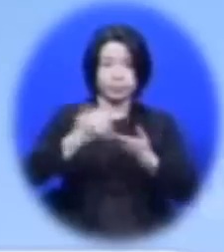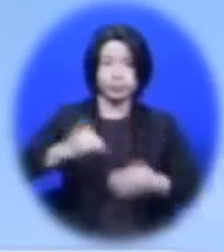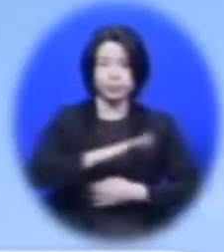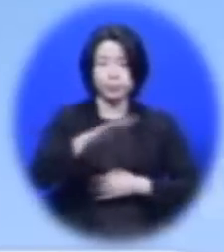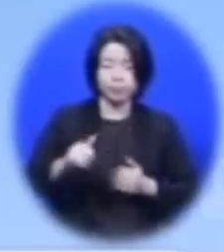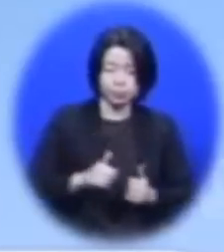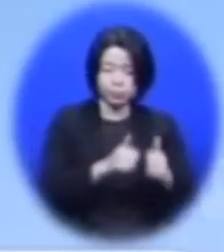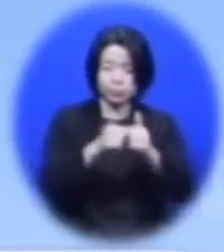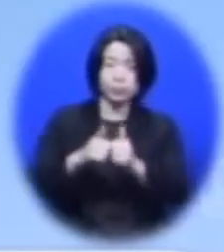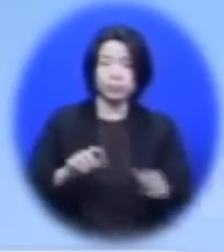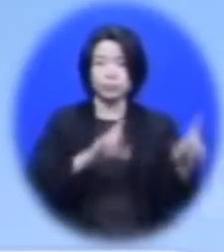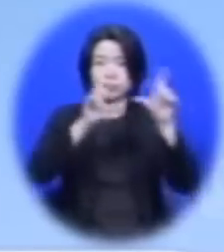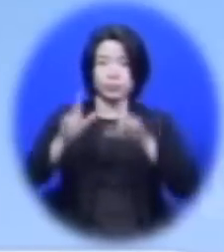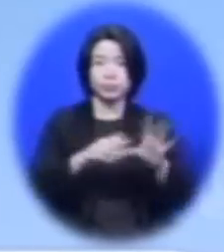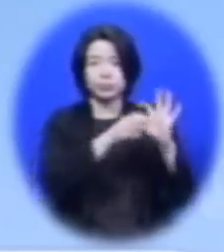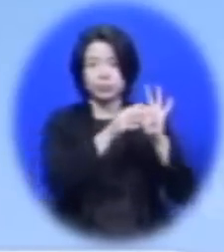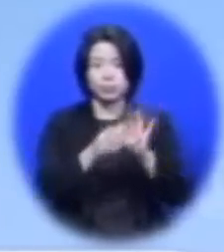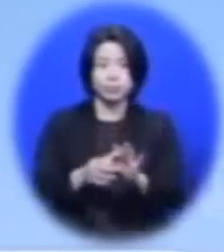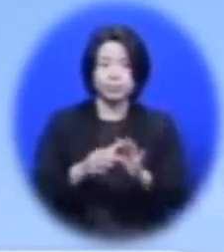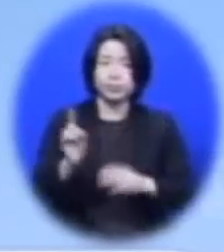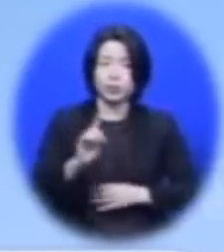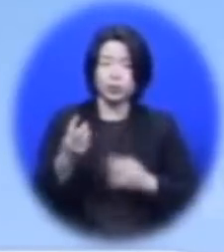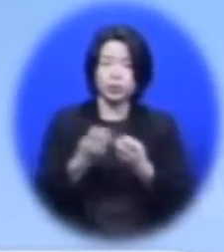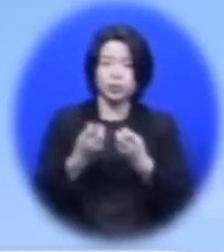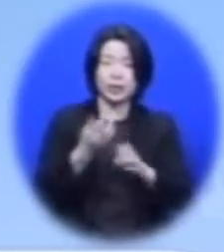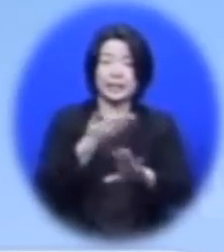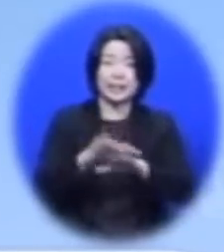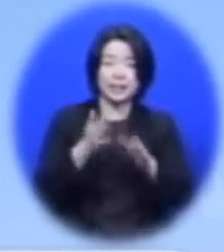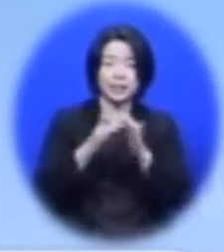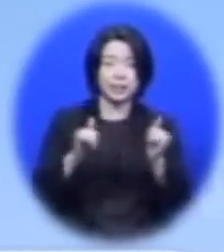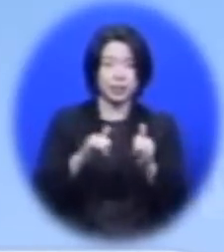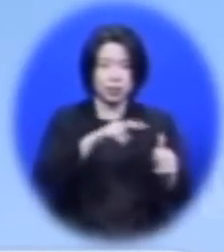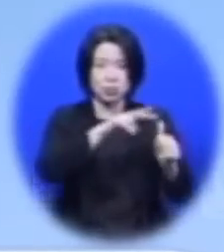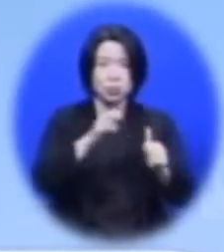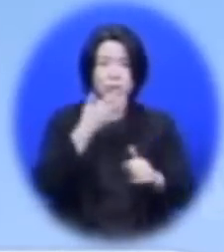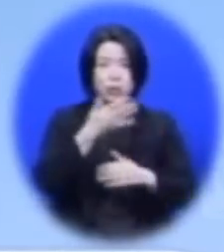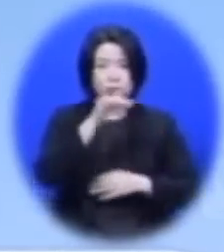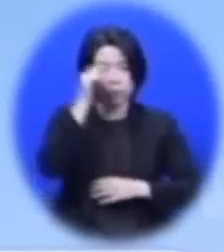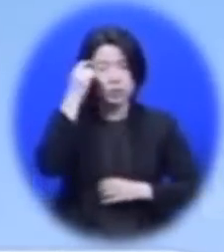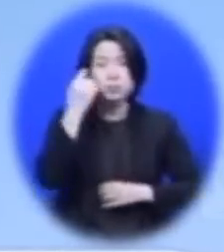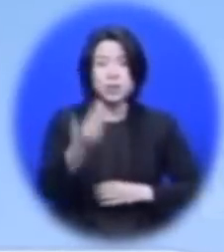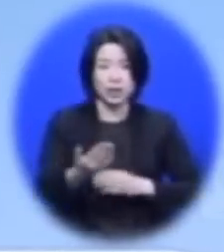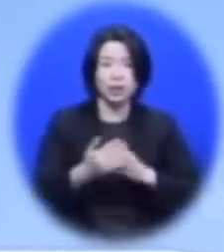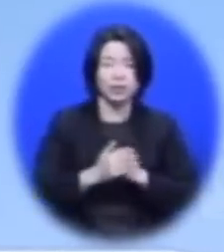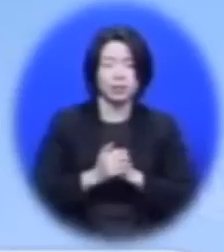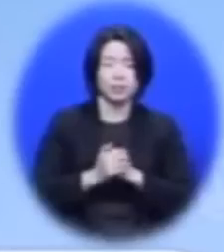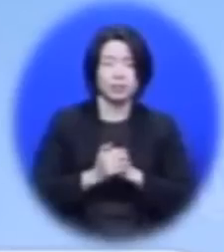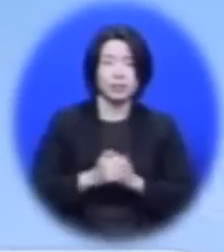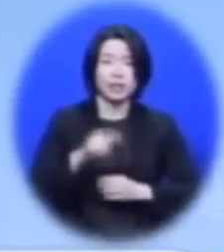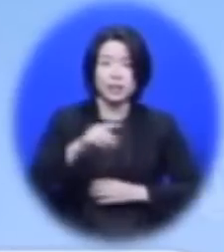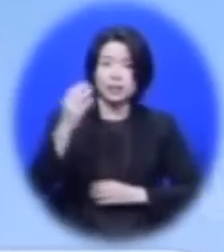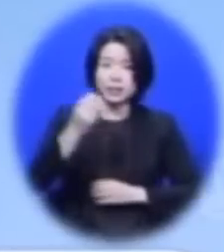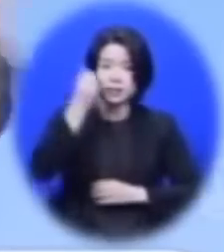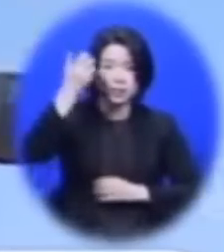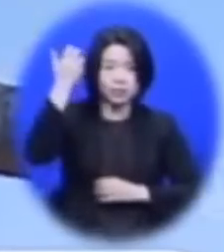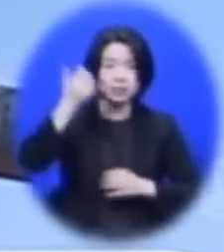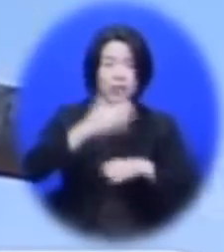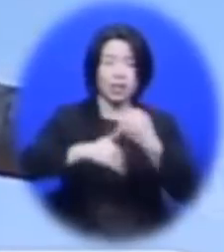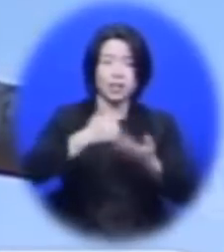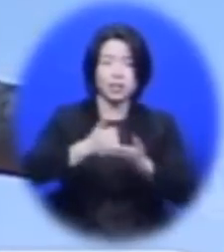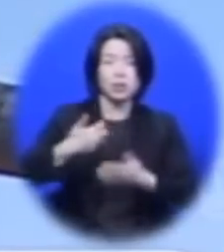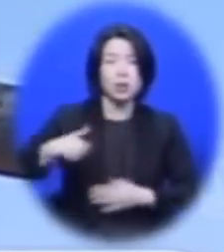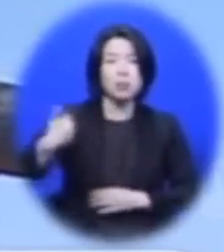동행해 살면서 어떻게 다른 사람을 미워할 수 있냐 말입니다. 그 성령 하나님을